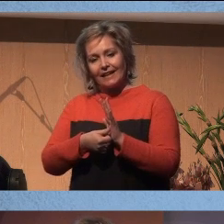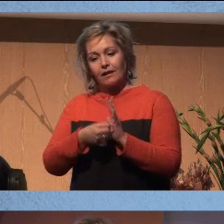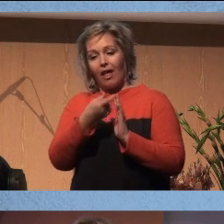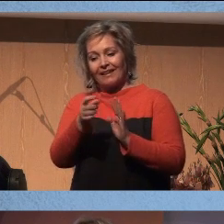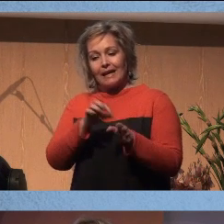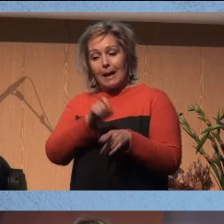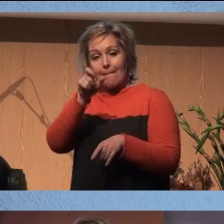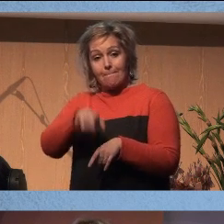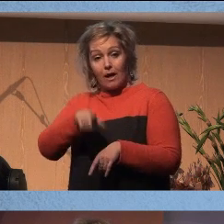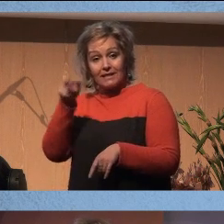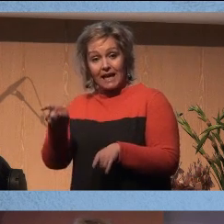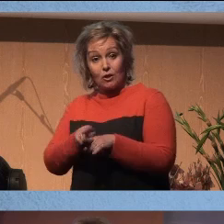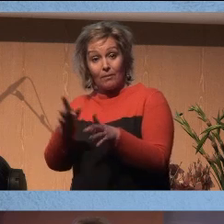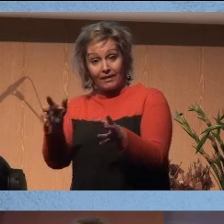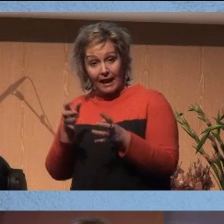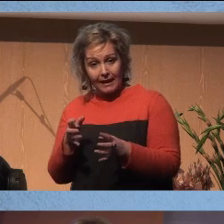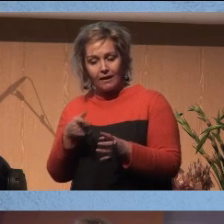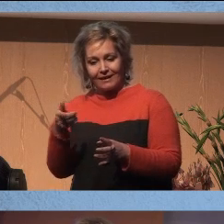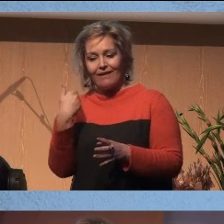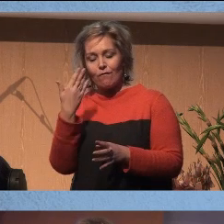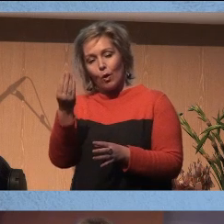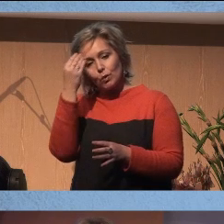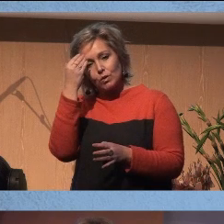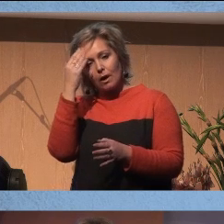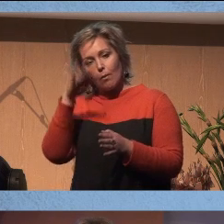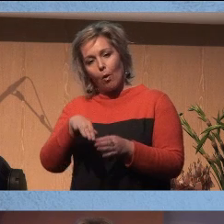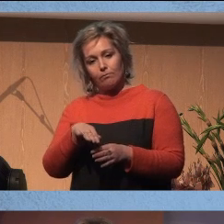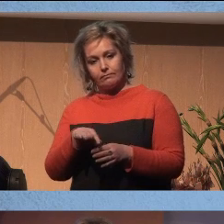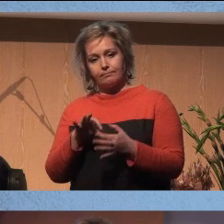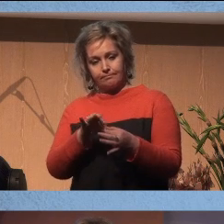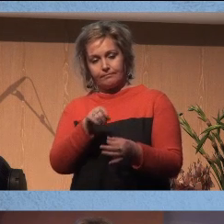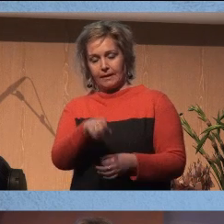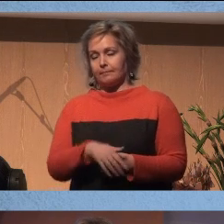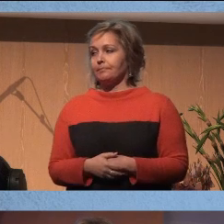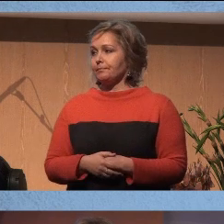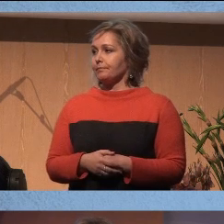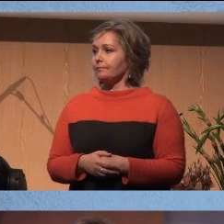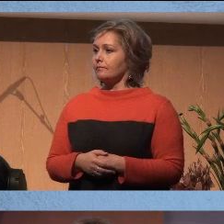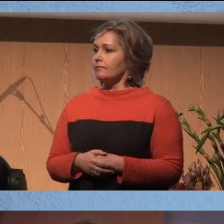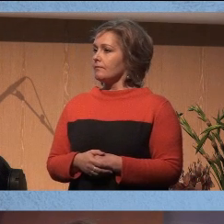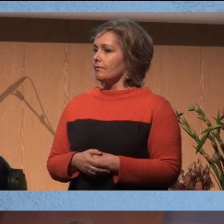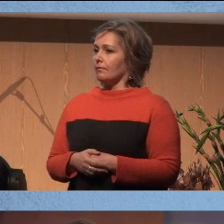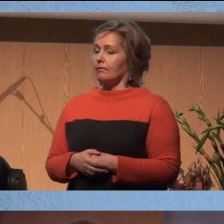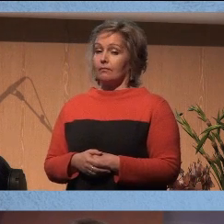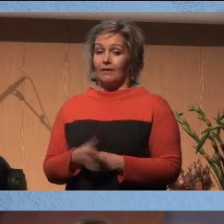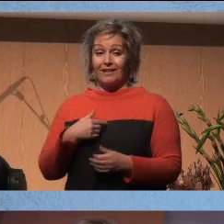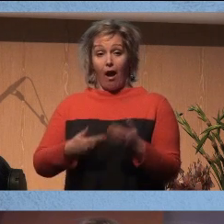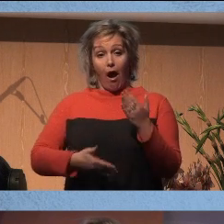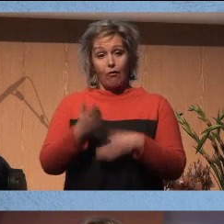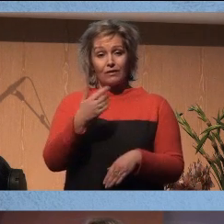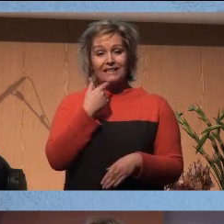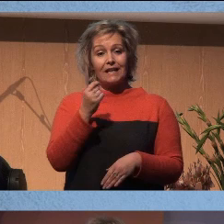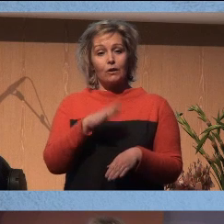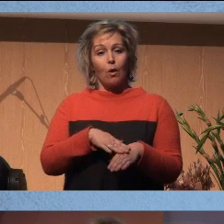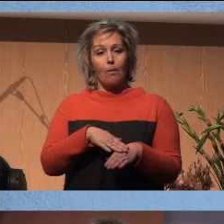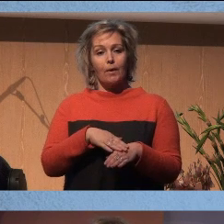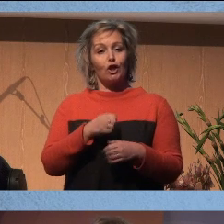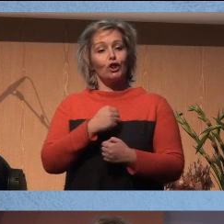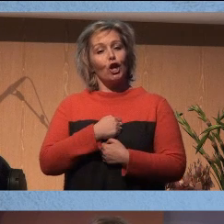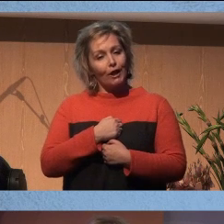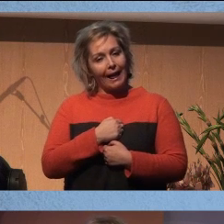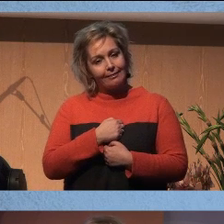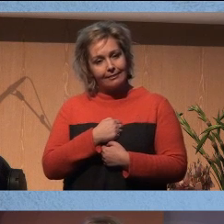de pasientene som trenger det, får kunnskap om tilbudet. Jeg skal avslutningsvis si litt om